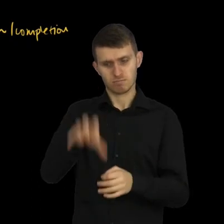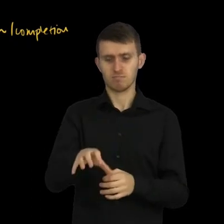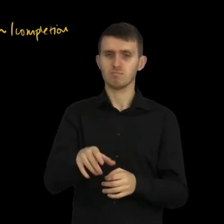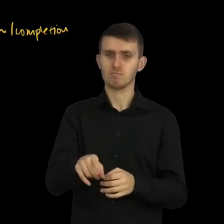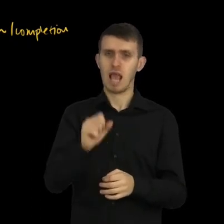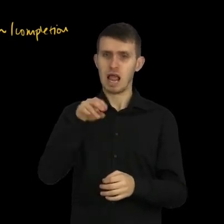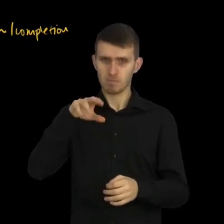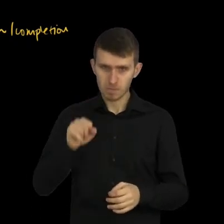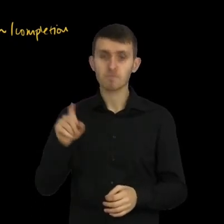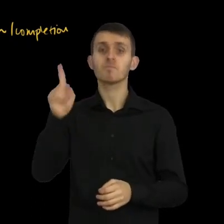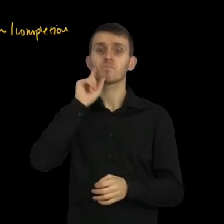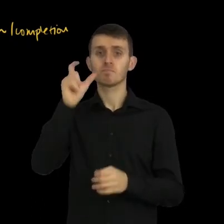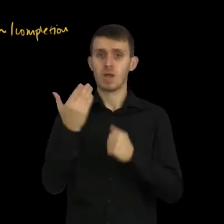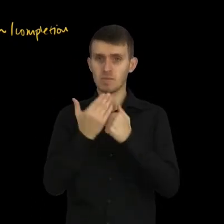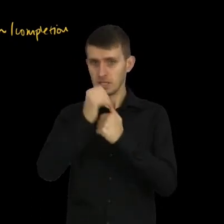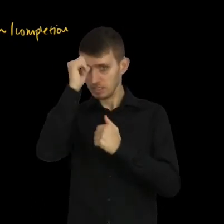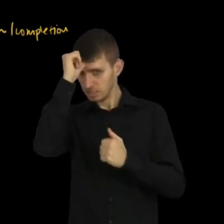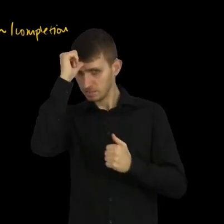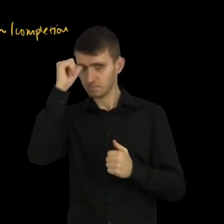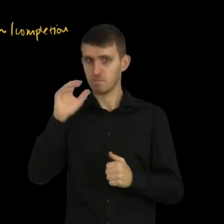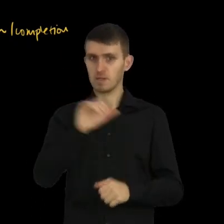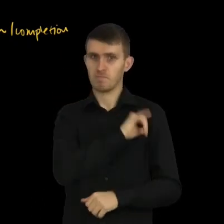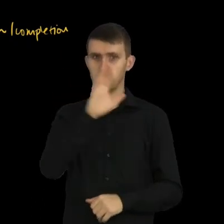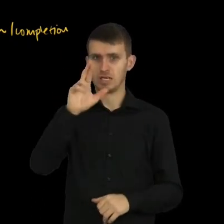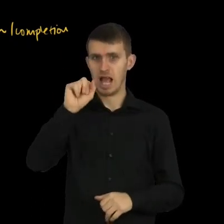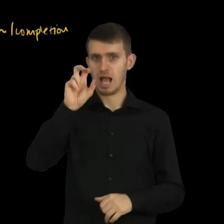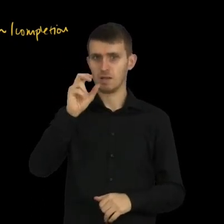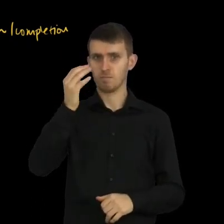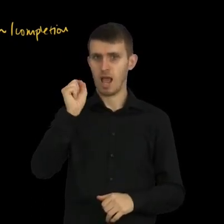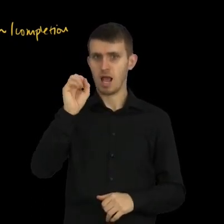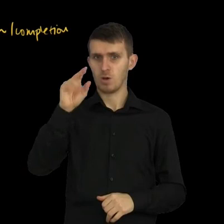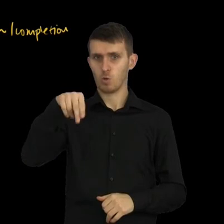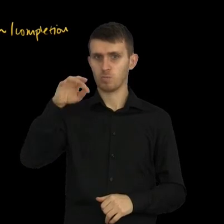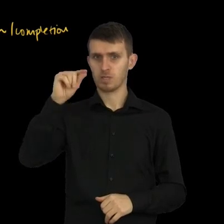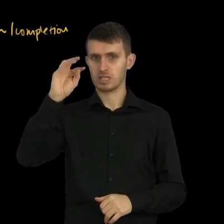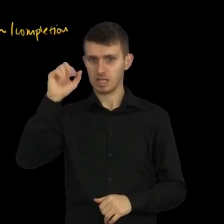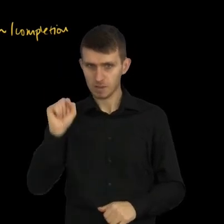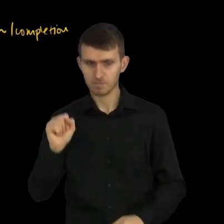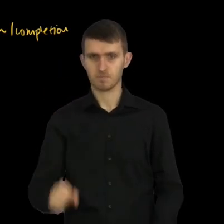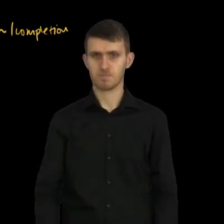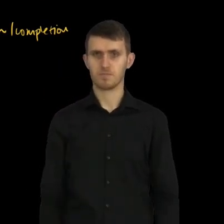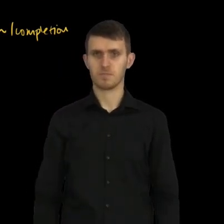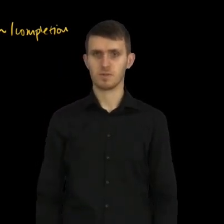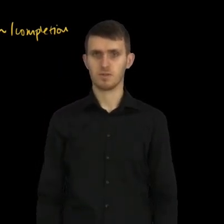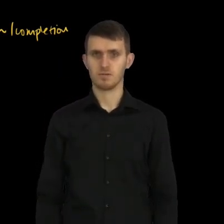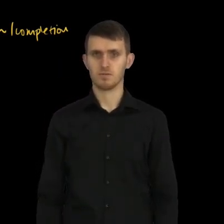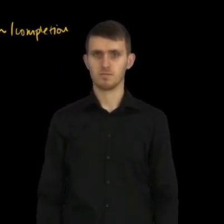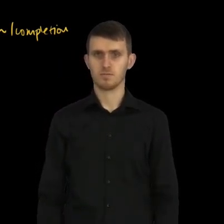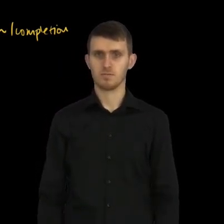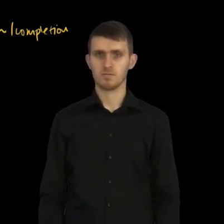hinduski matematyk brama gupta brama gupta indie